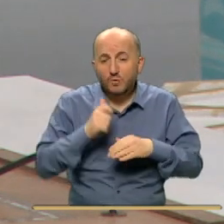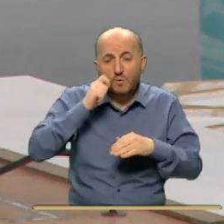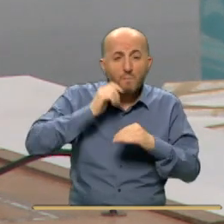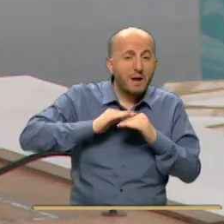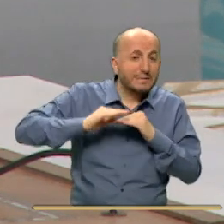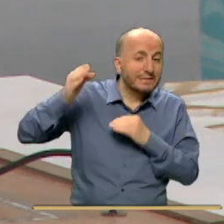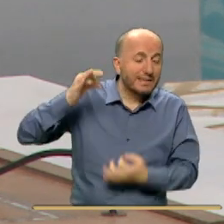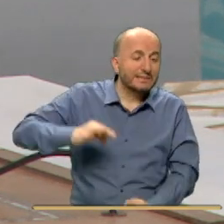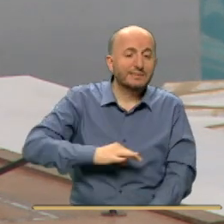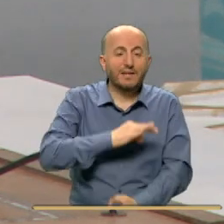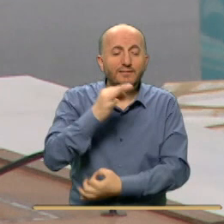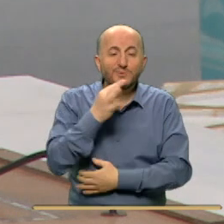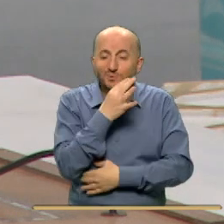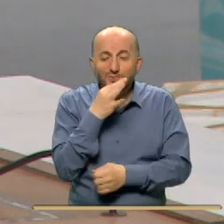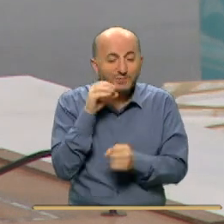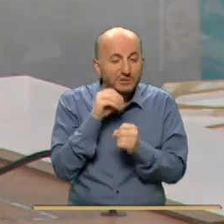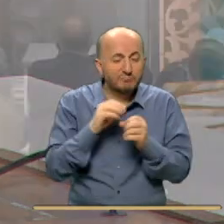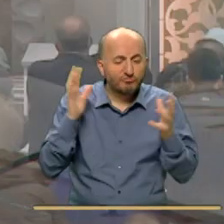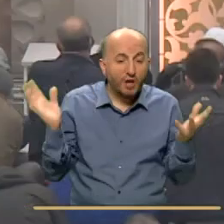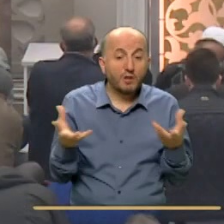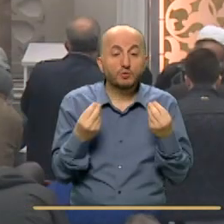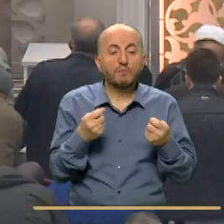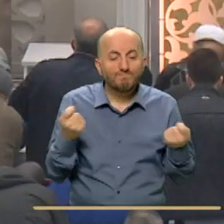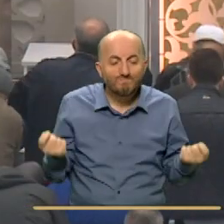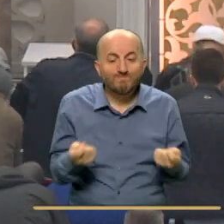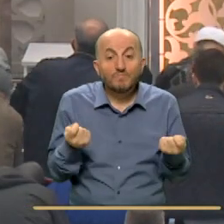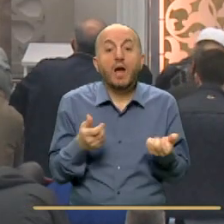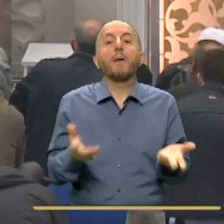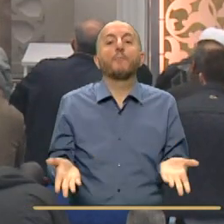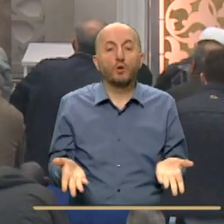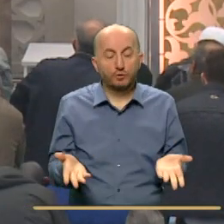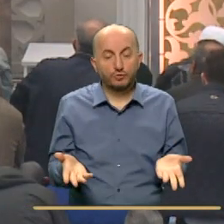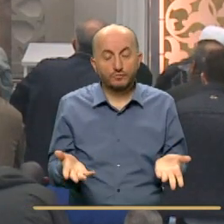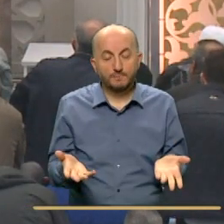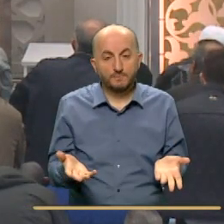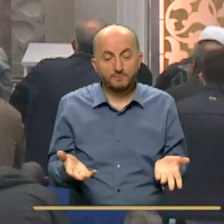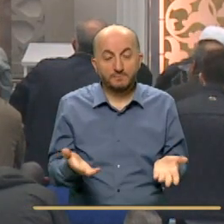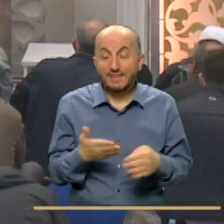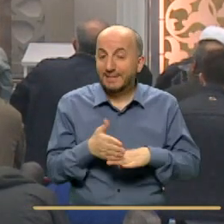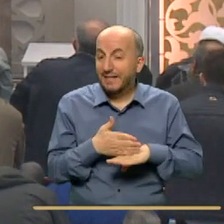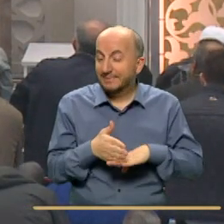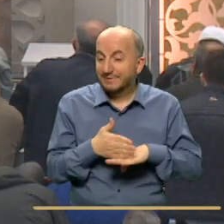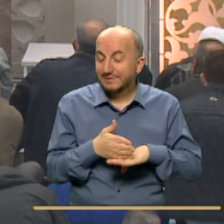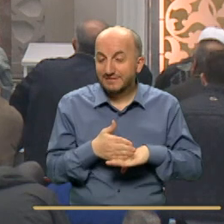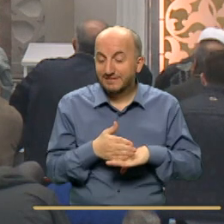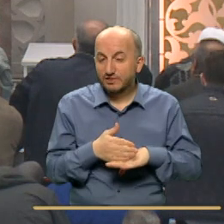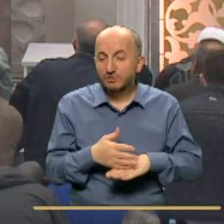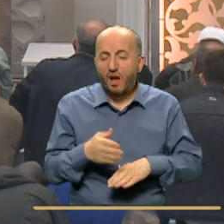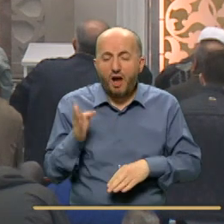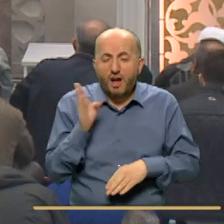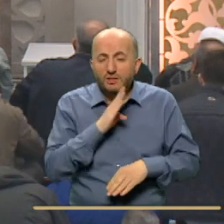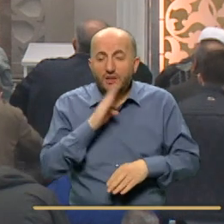ümmetin ve insanlığın huzuru için daha çok çaba sarf edip gayret göstermiyoruz? Niçin